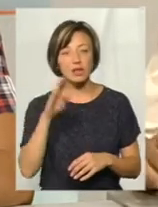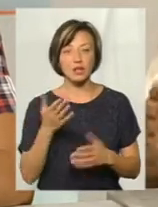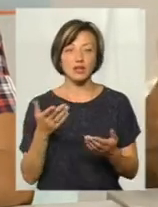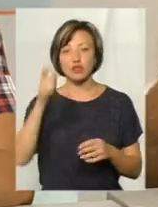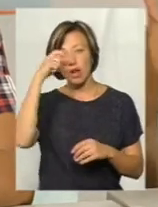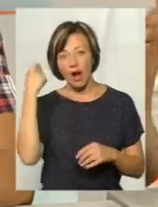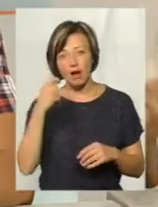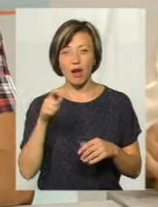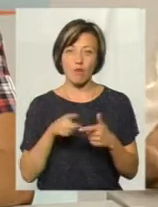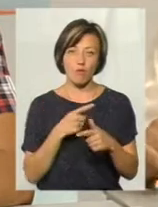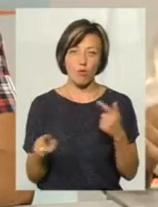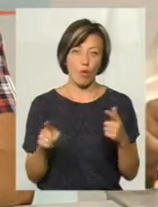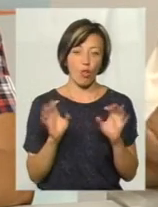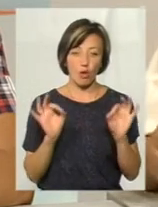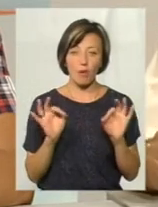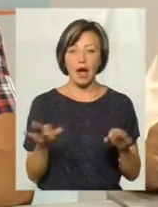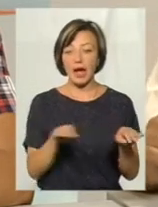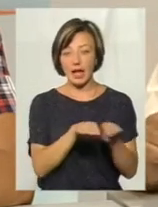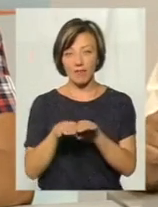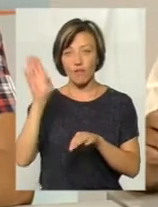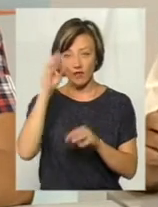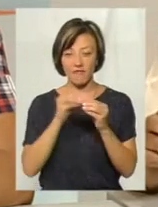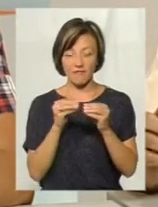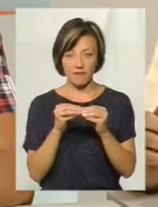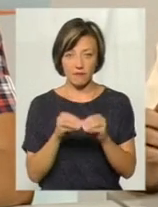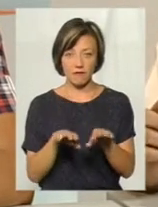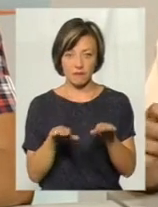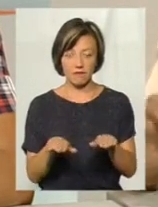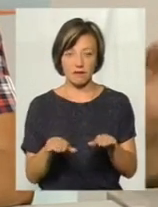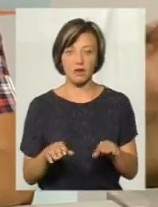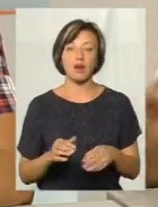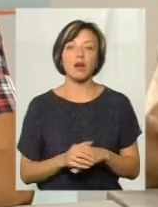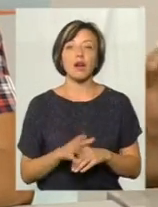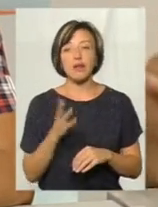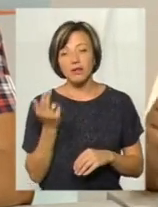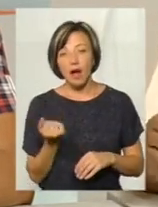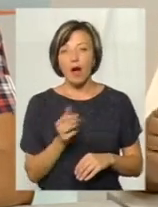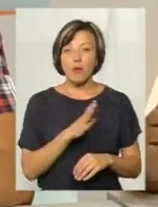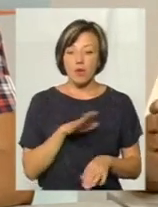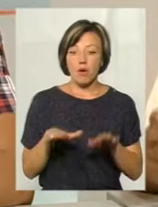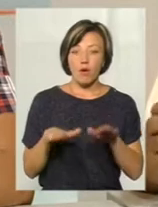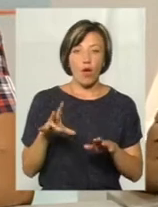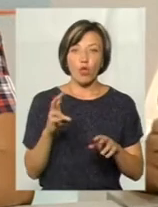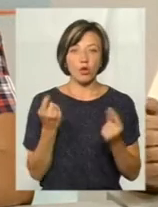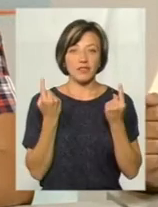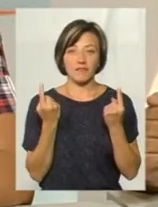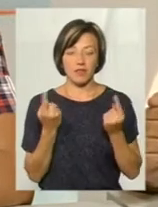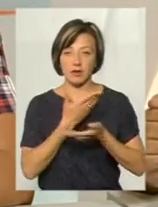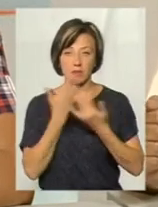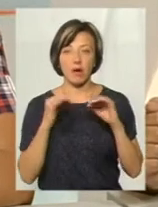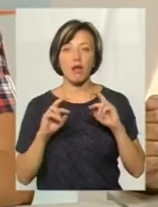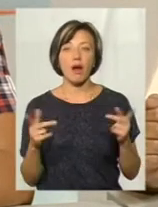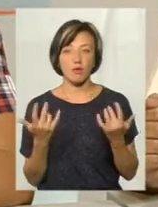не жарко, якось рівень води там більш-менш тримався, утримувався. Так, да, могли бути коливання, але не такі значні, як